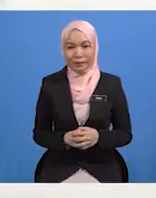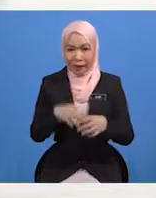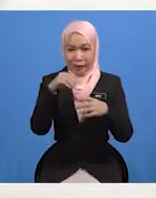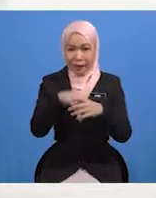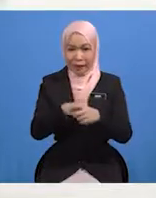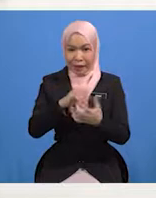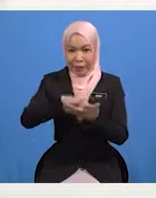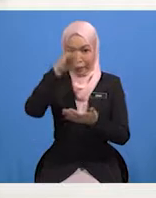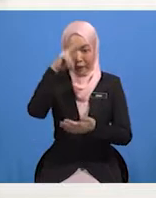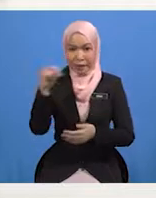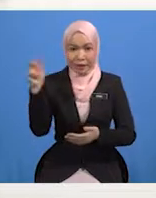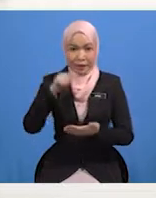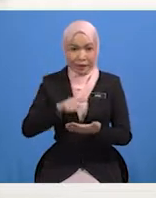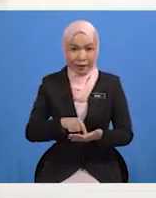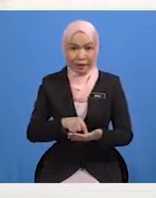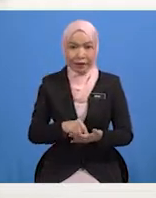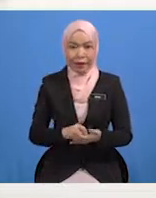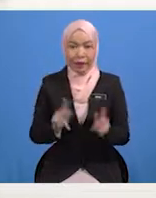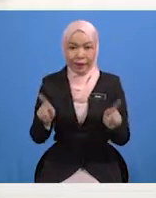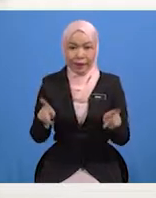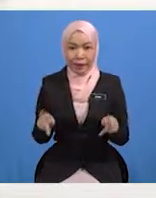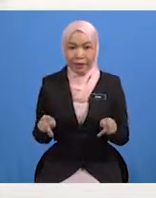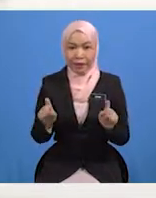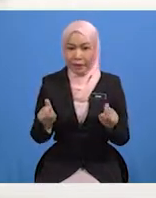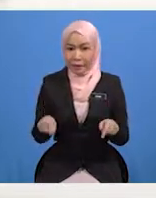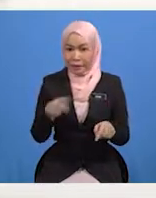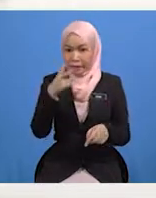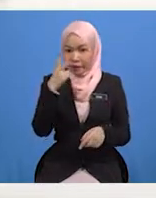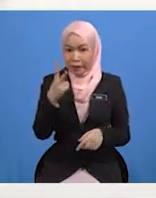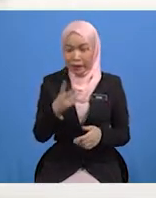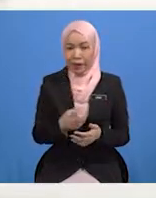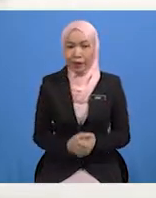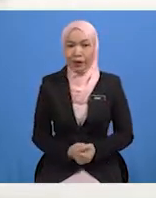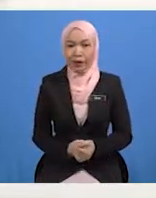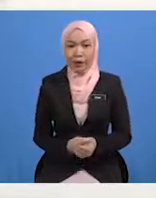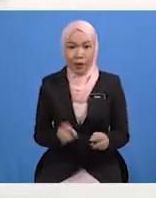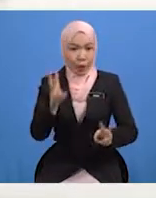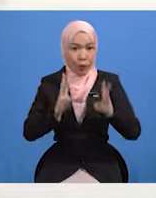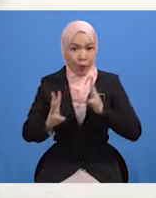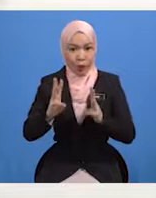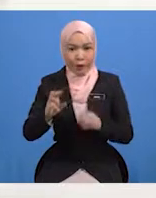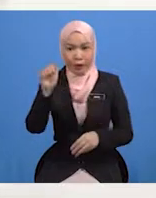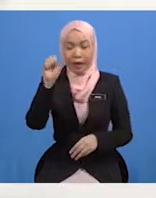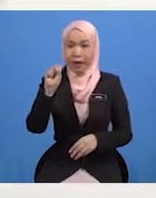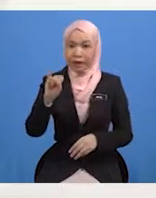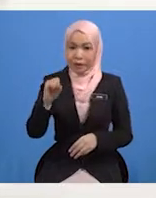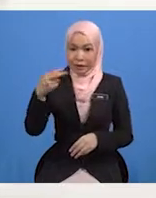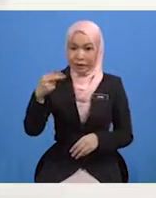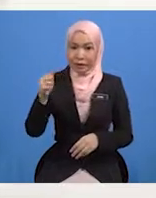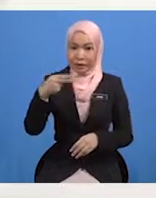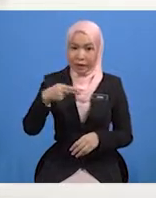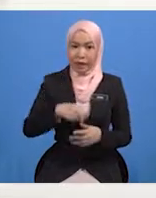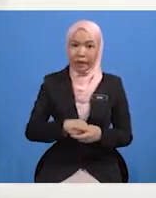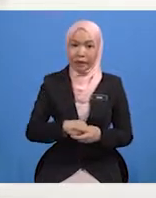Dalam pembelajaran ini, pelajar perlu meneliti watak dan perwatakan Asiah Samiah yang